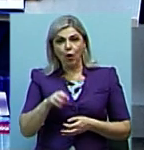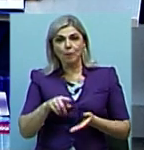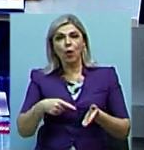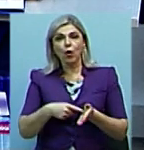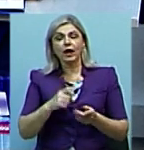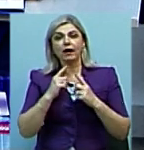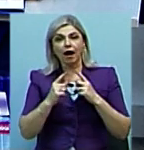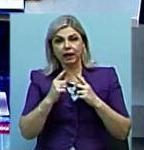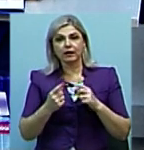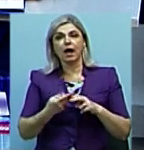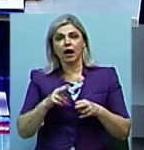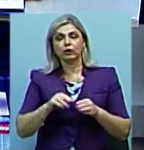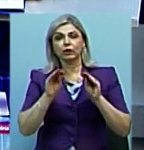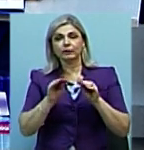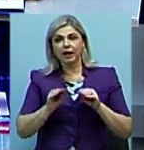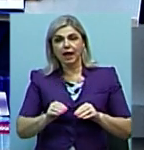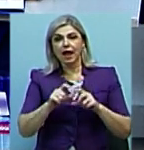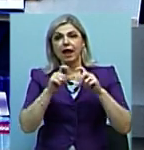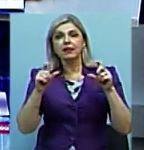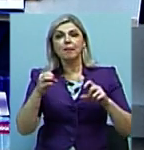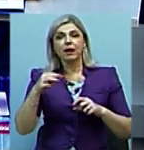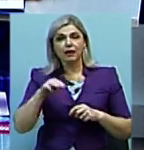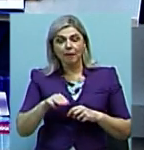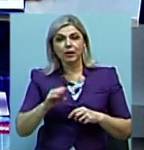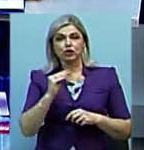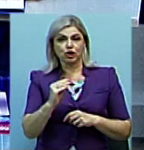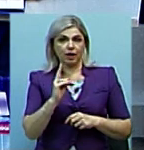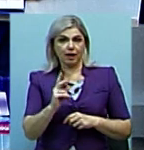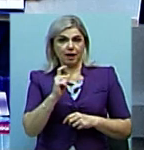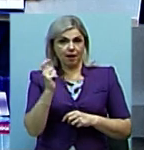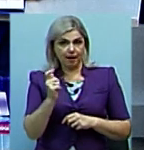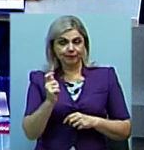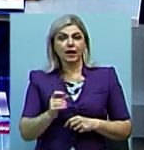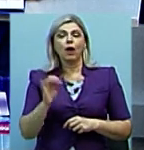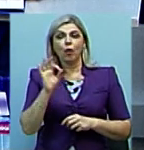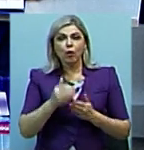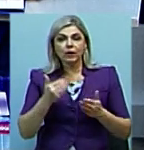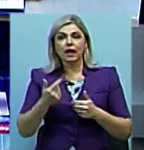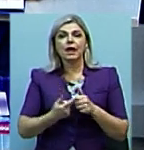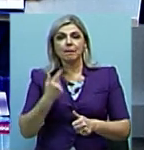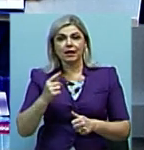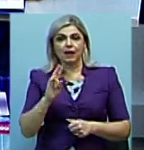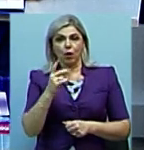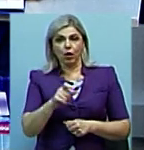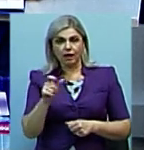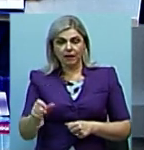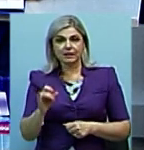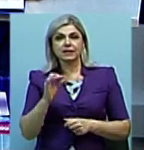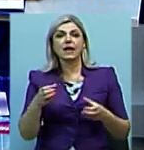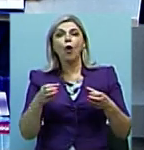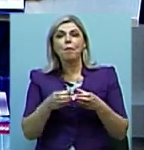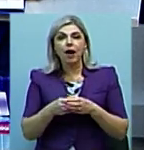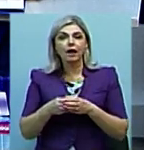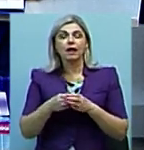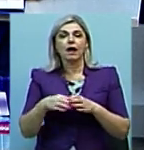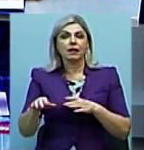договорів, укладених департаментом житлово-комунального господарства від імені миколаївців з компанією «Місто для людей». Заради